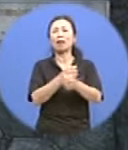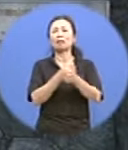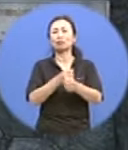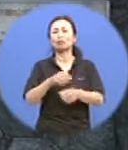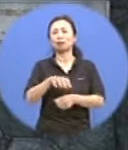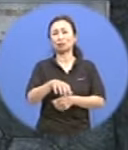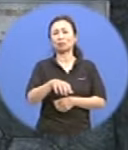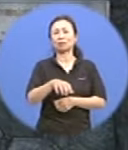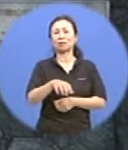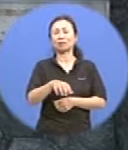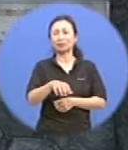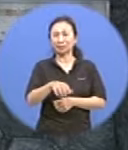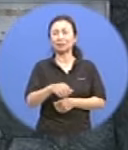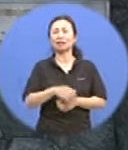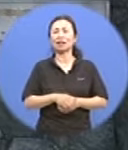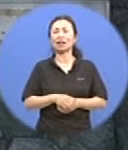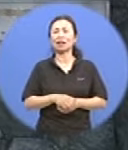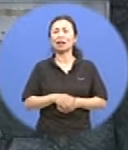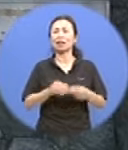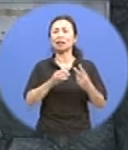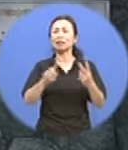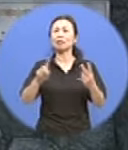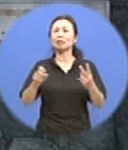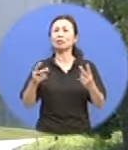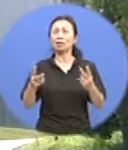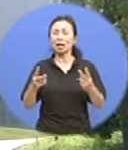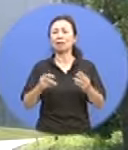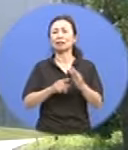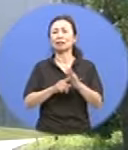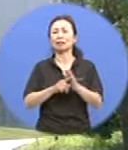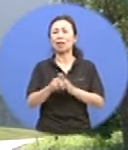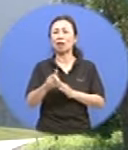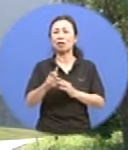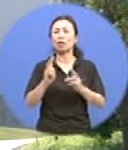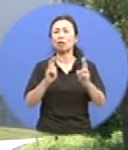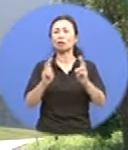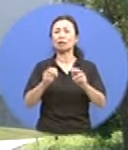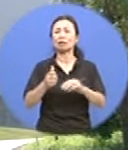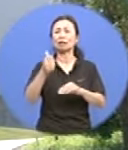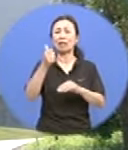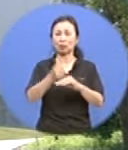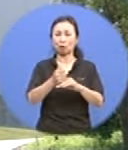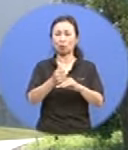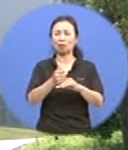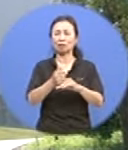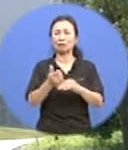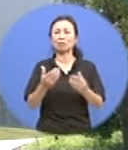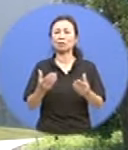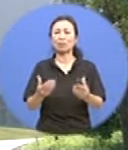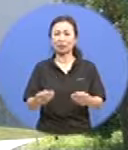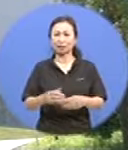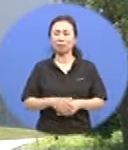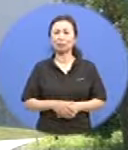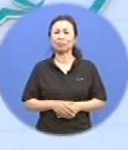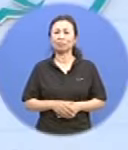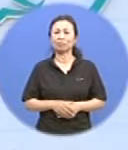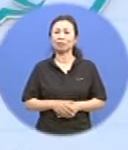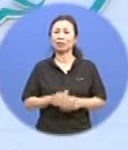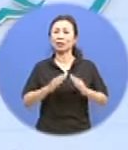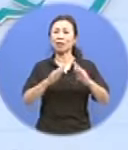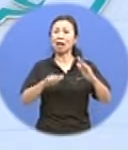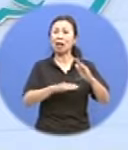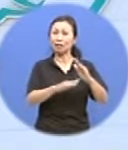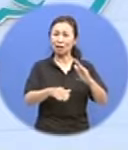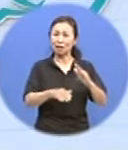け、2012年代表取締役社長執行役員に就任しました。家庭用製品分野